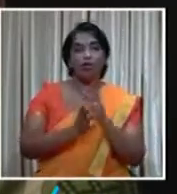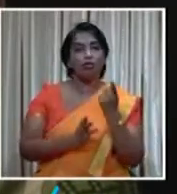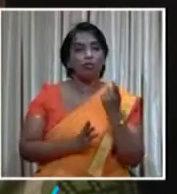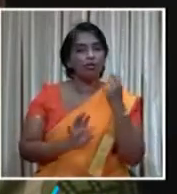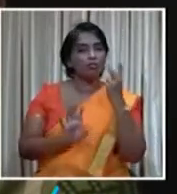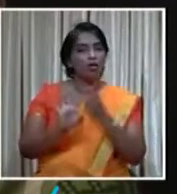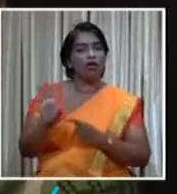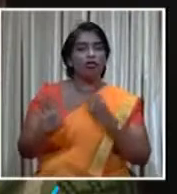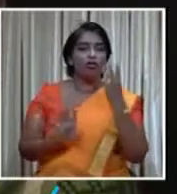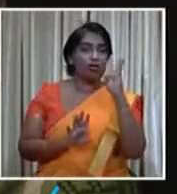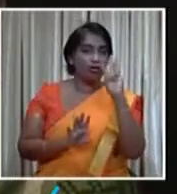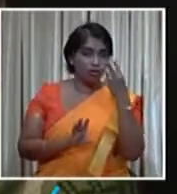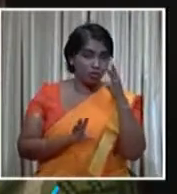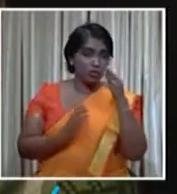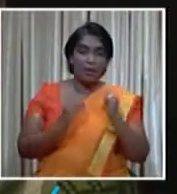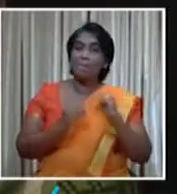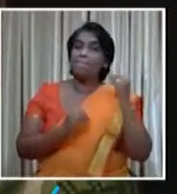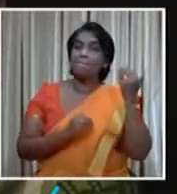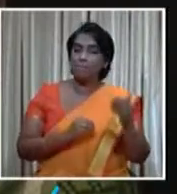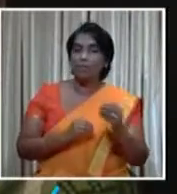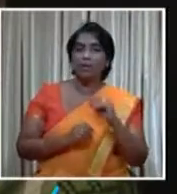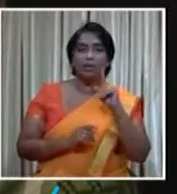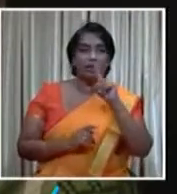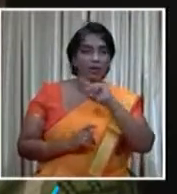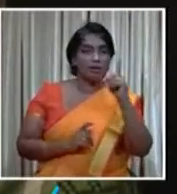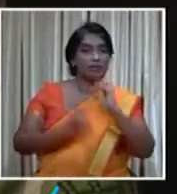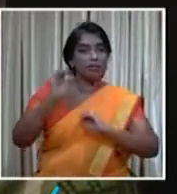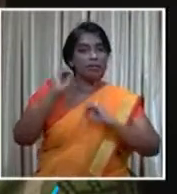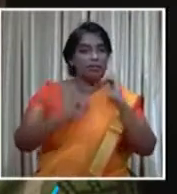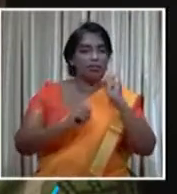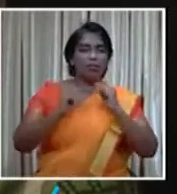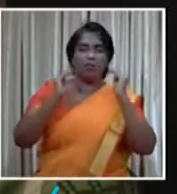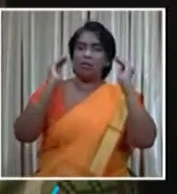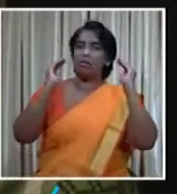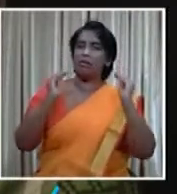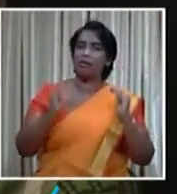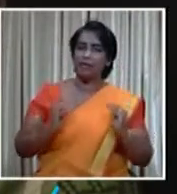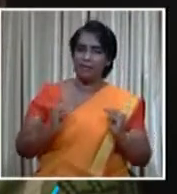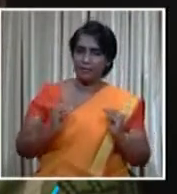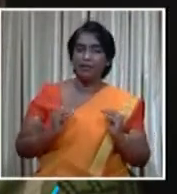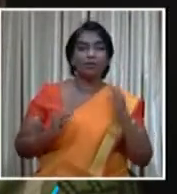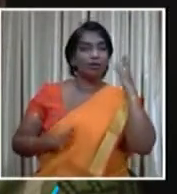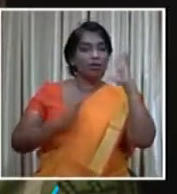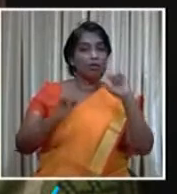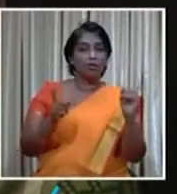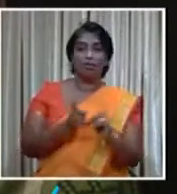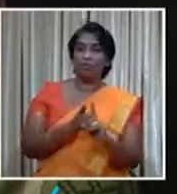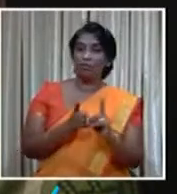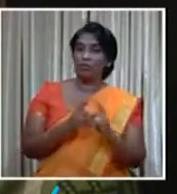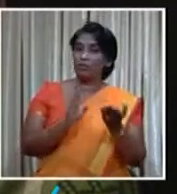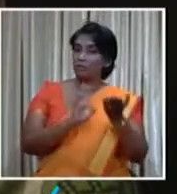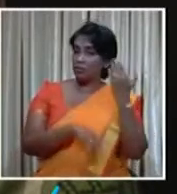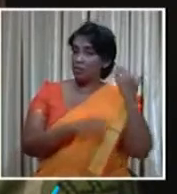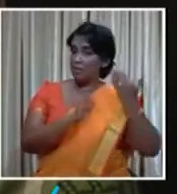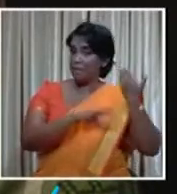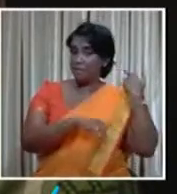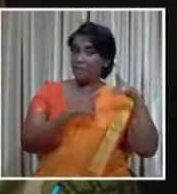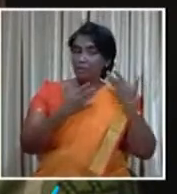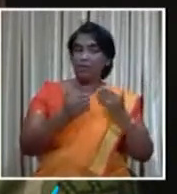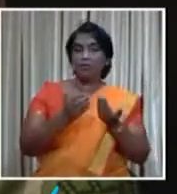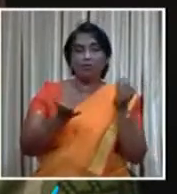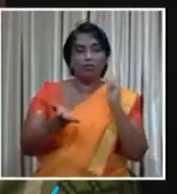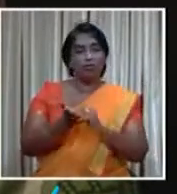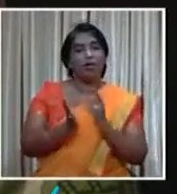අවුරුදු 300කට පසුව 10%කින් හැකිලී ගිය බවත් ලෝක යුද වකවානුව පසුව වැඩියෙන්ම